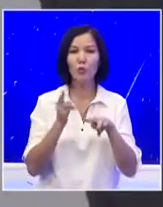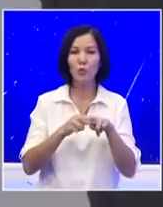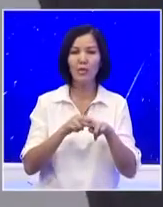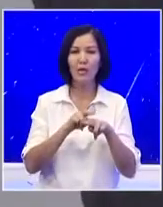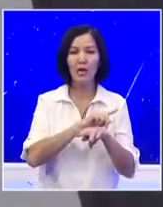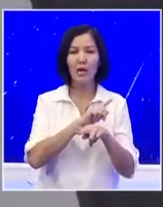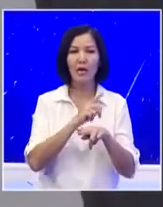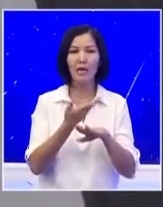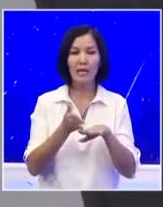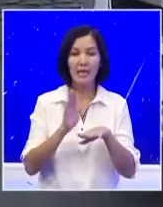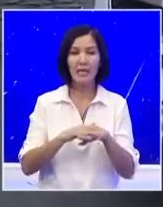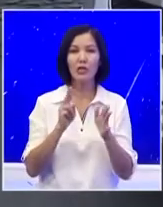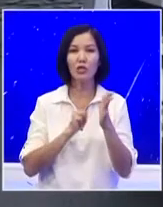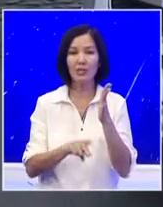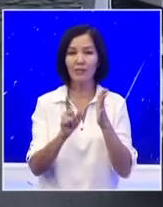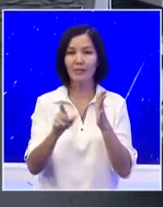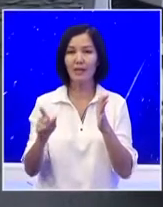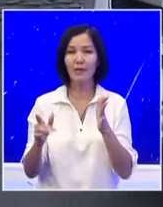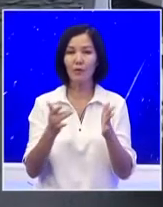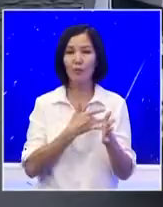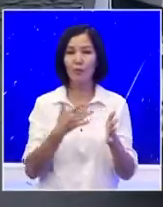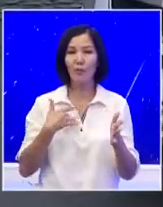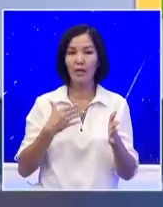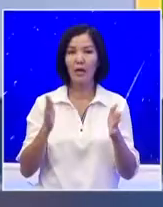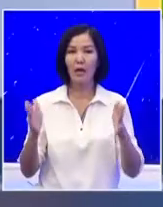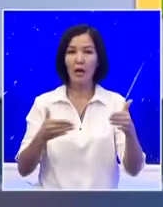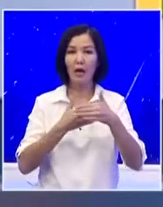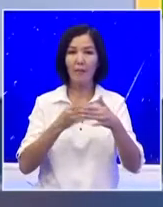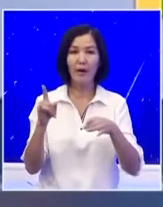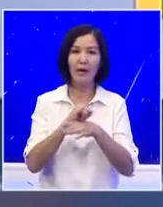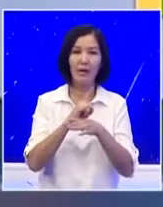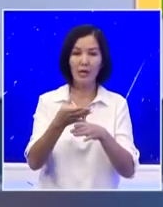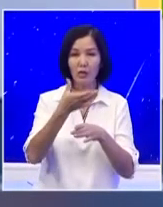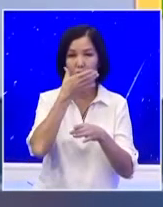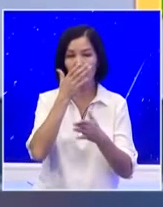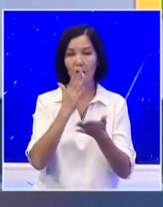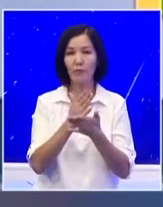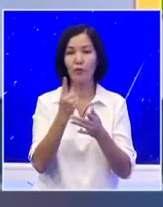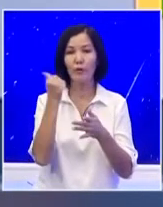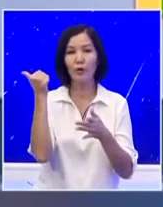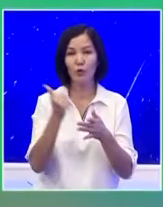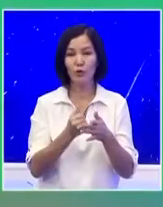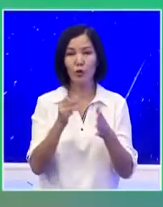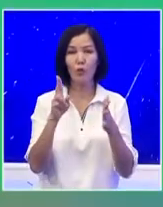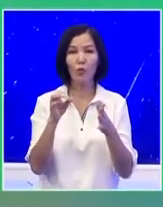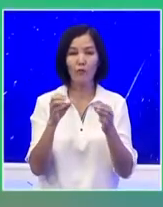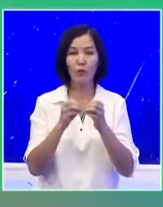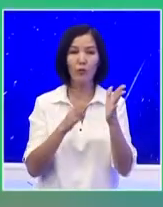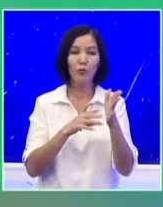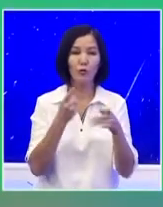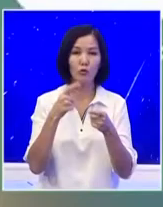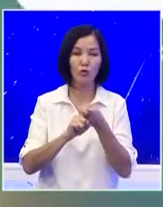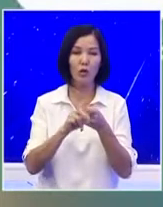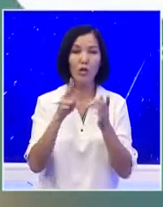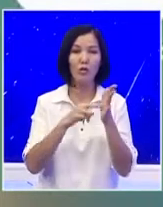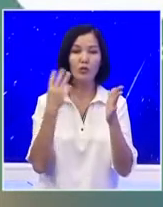бағаланып отыр. 70 науқастың өмірін өкпені жасанды желдету аппараты жалғап тұр. Соңғы бір тәулікте COVID-19 вирусын